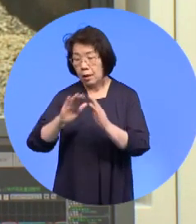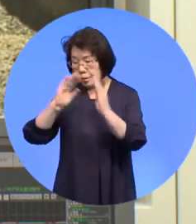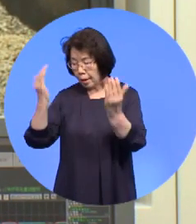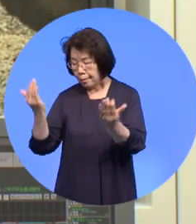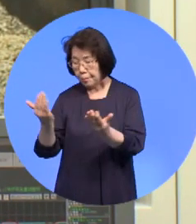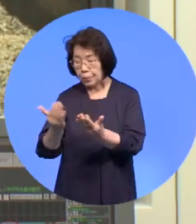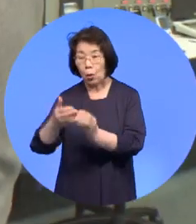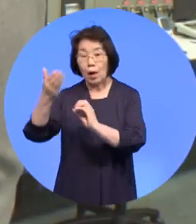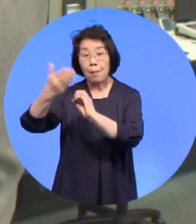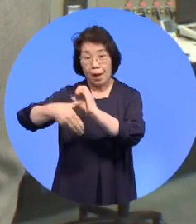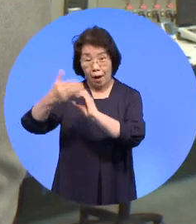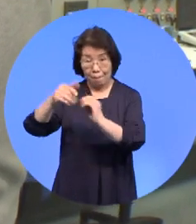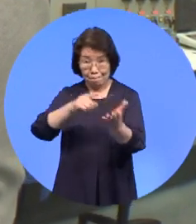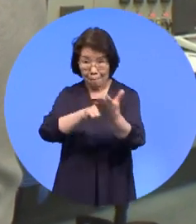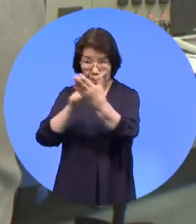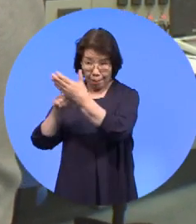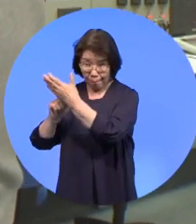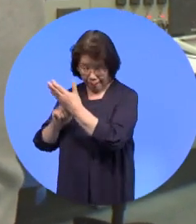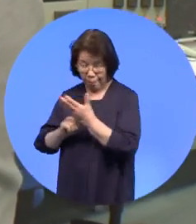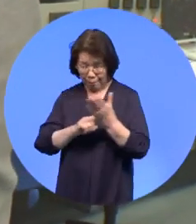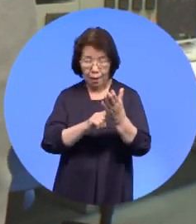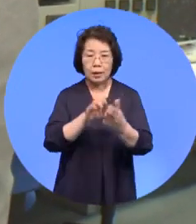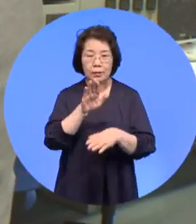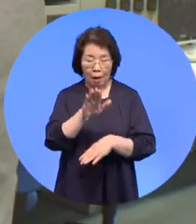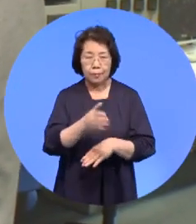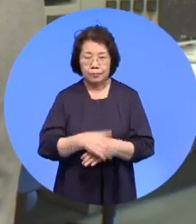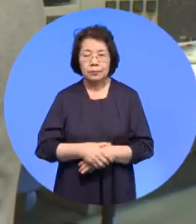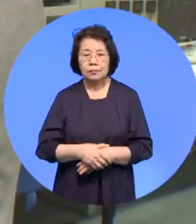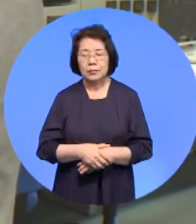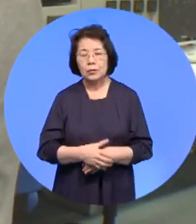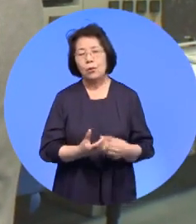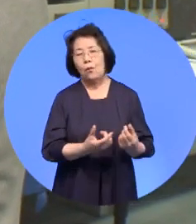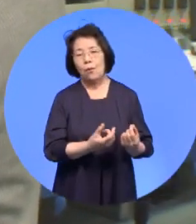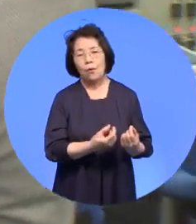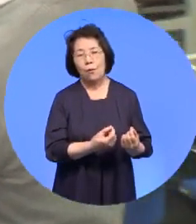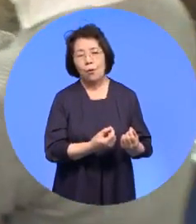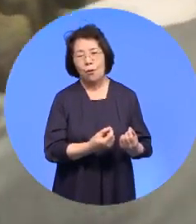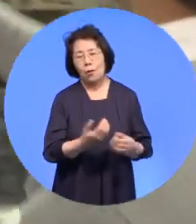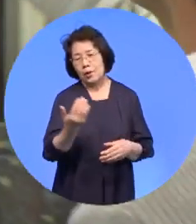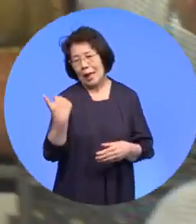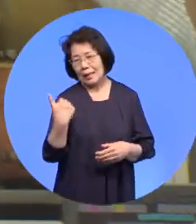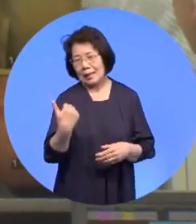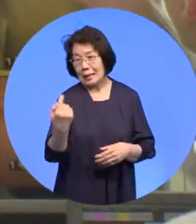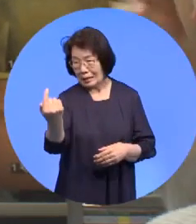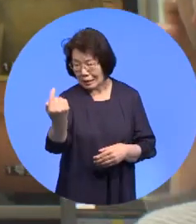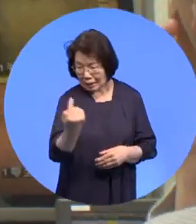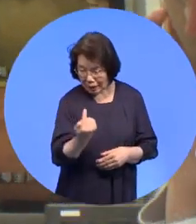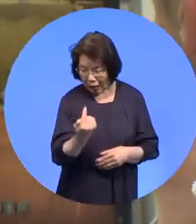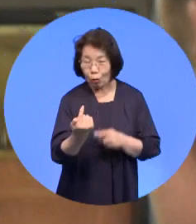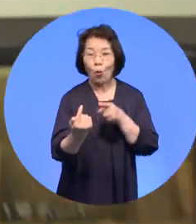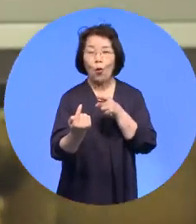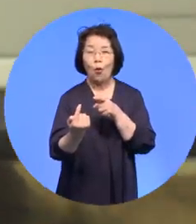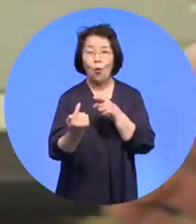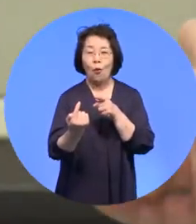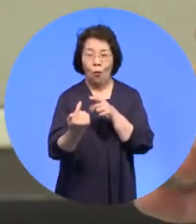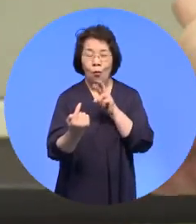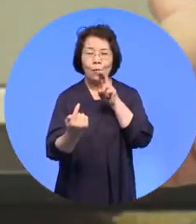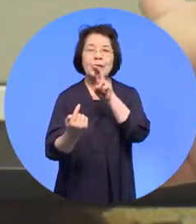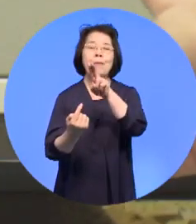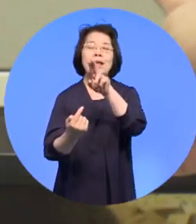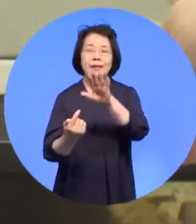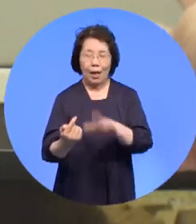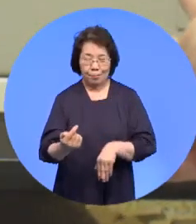力に金事情で全部全部ですんですから歩いて来られたところまでもうちてますよねああそうですね日僕は高さ